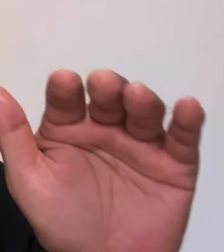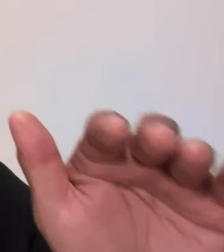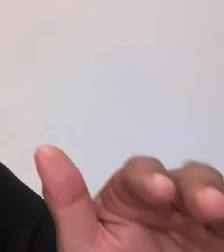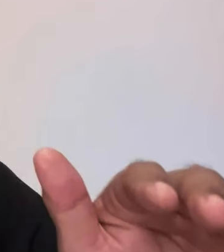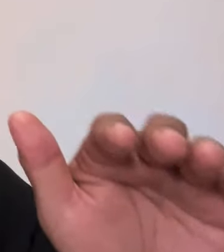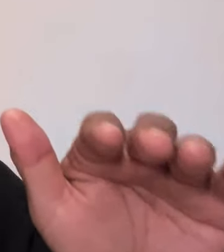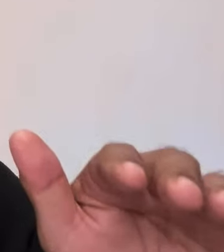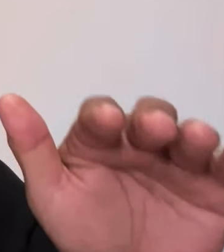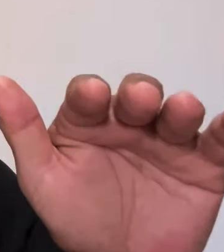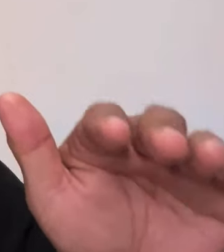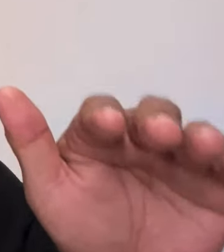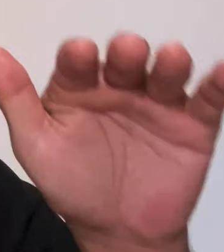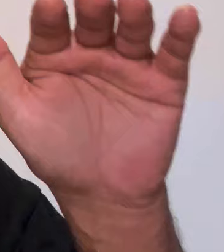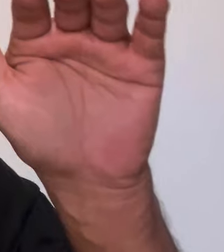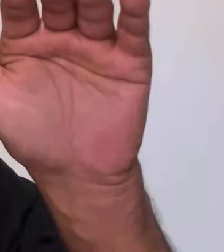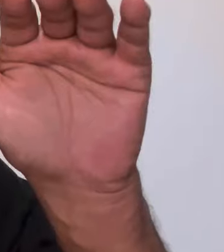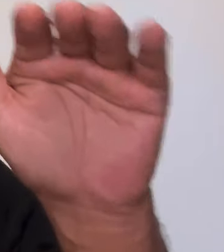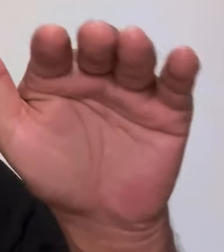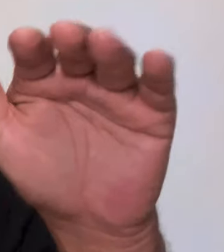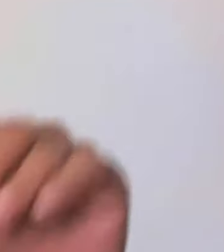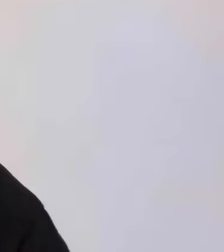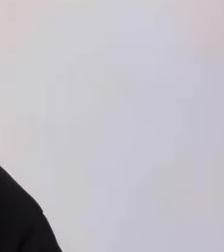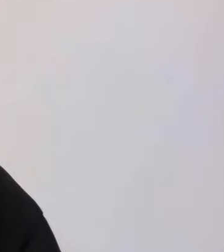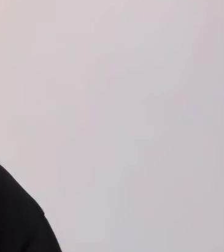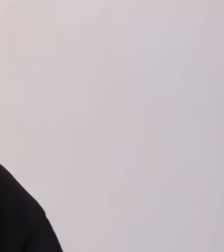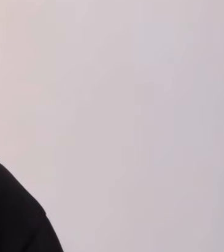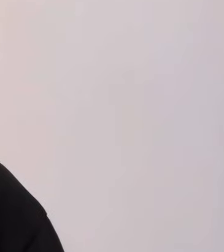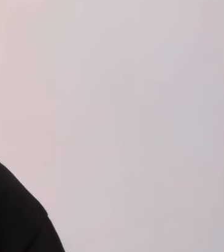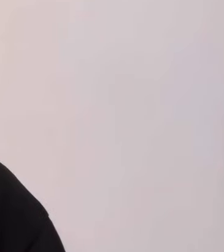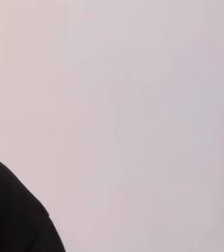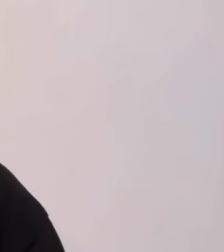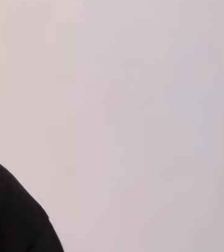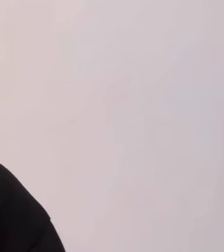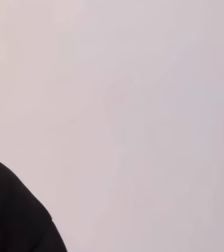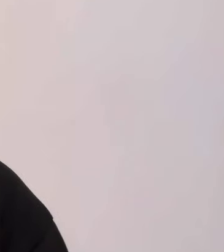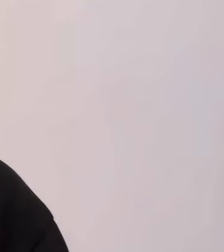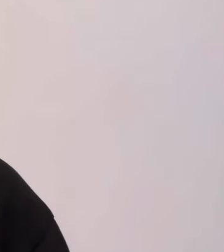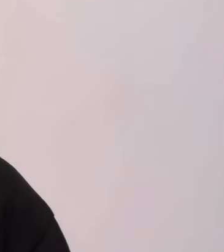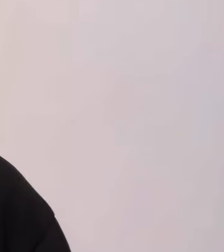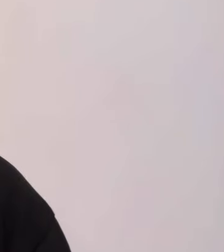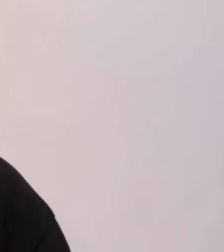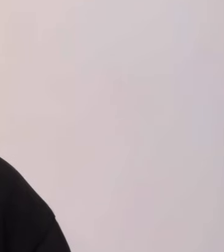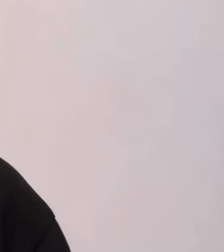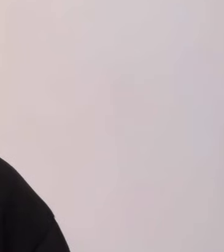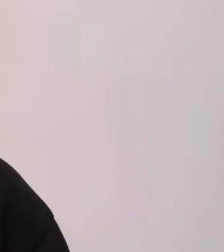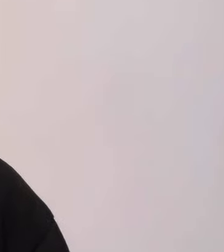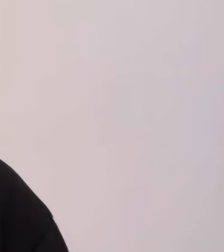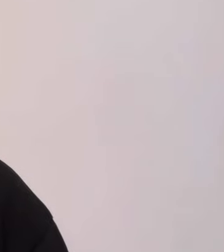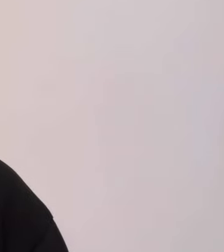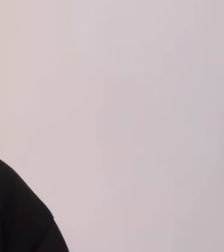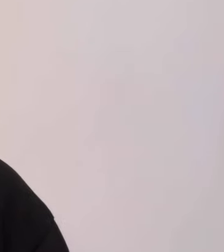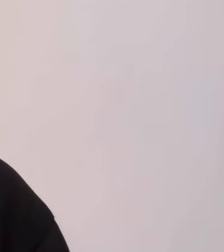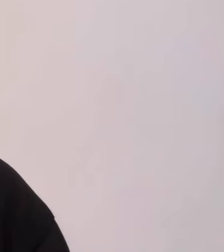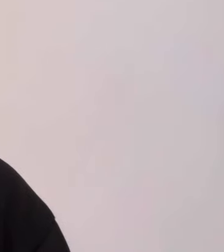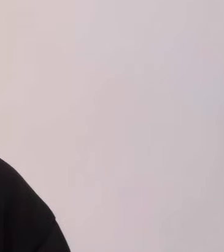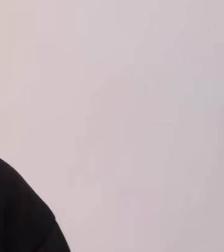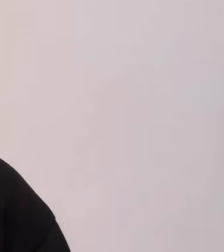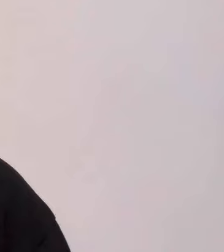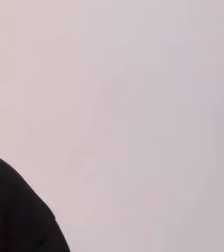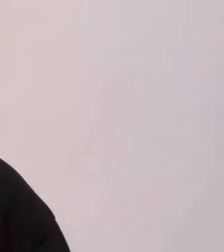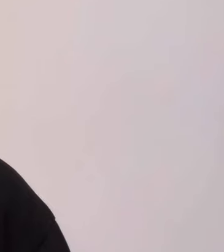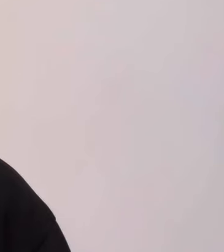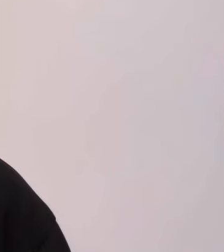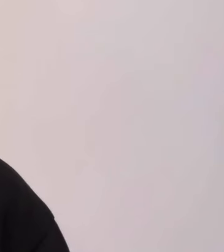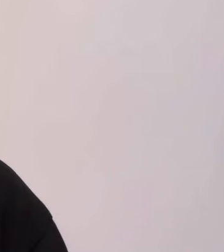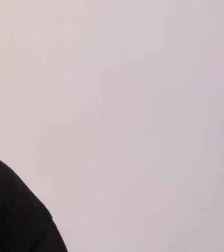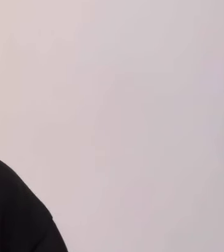メリカの小中高の上は飛ばない。だけど子供、沖縄の子供たち